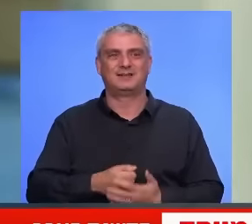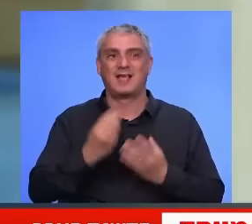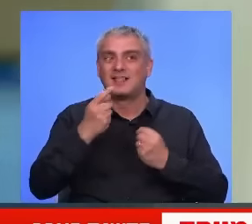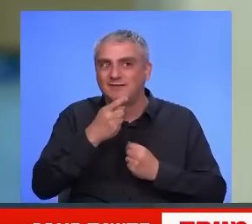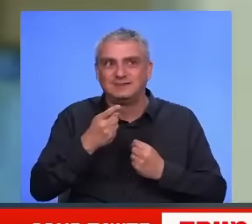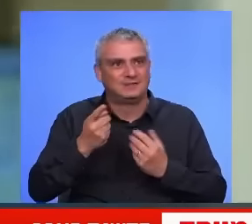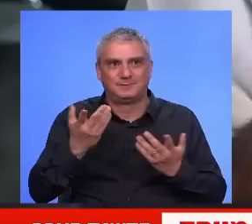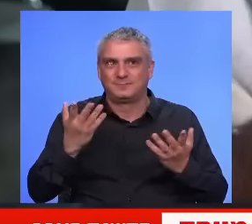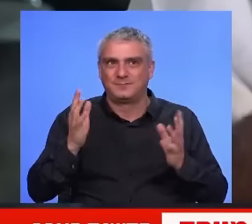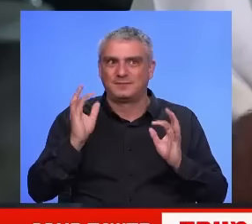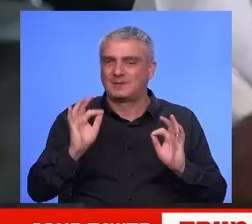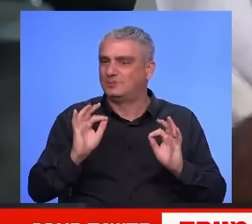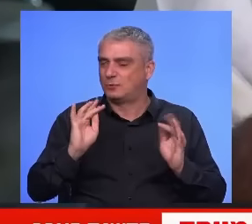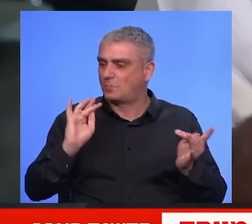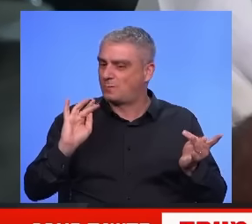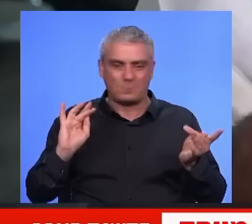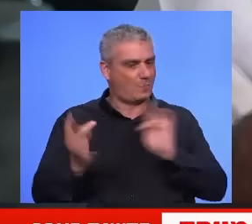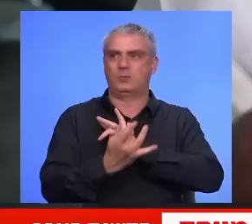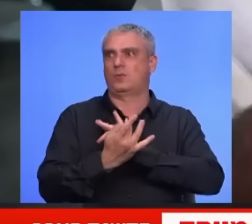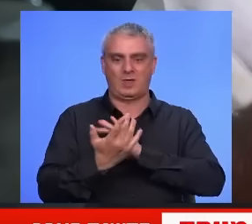הוא מאוד